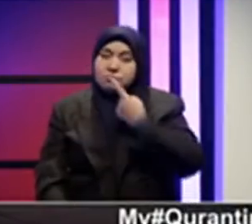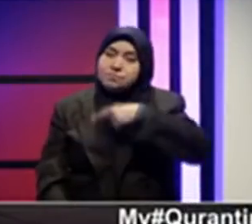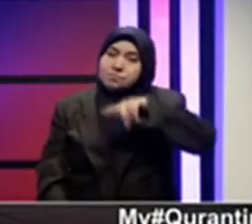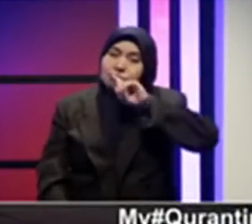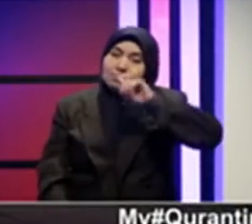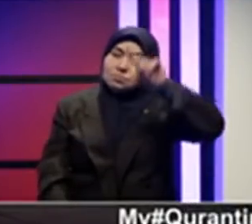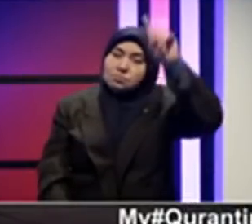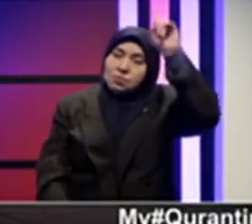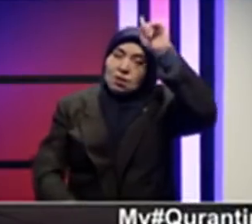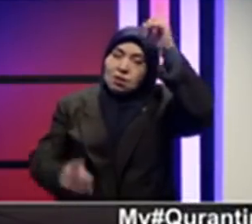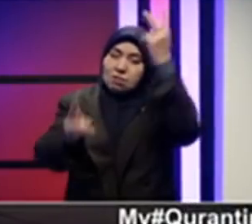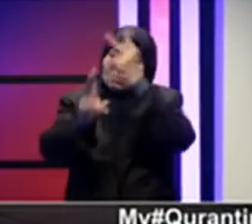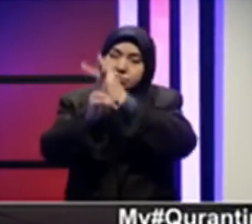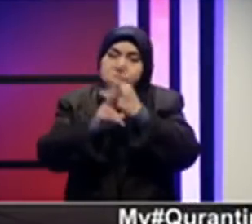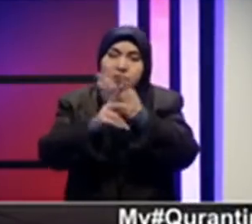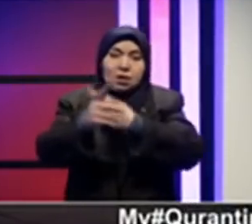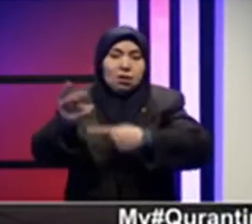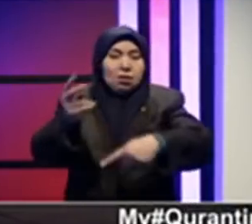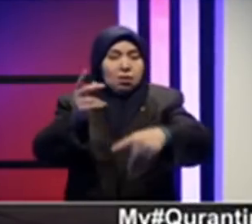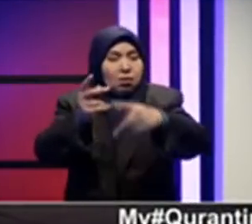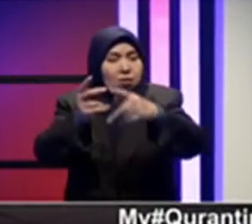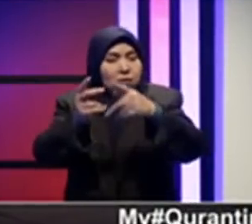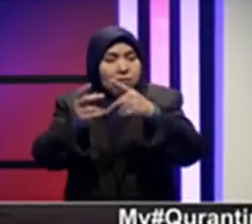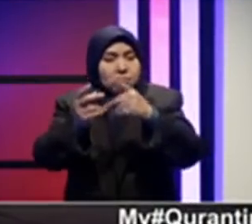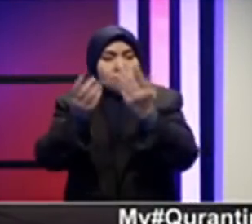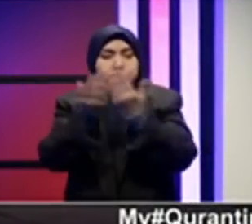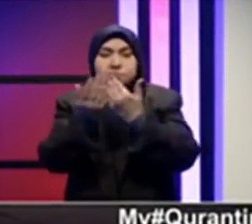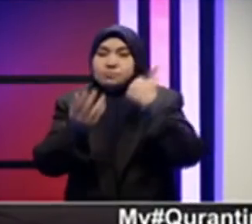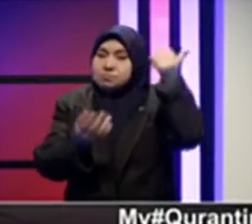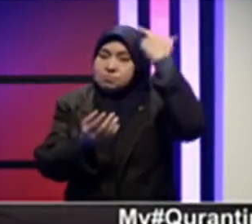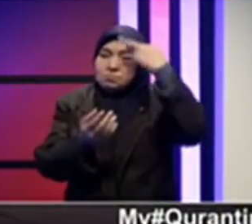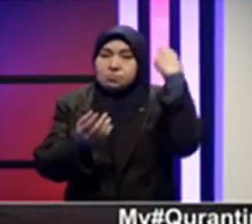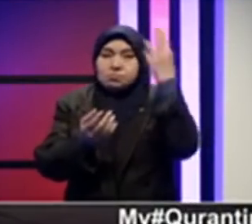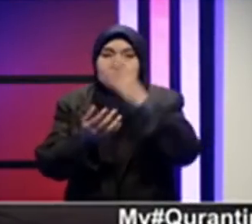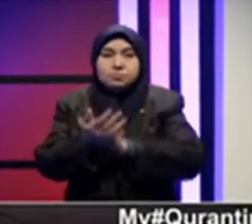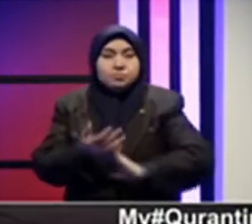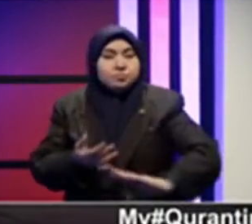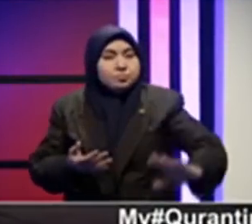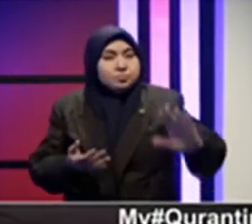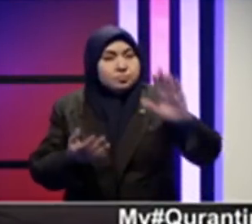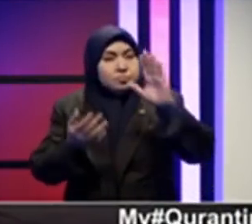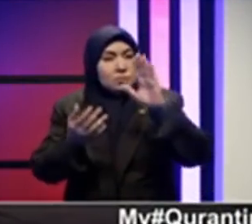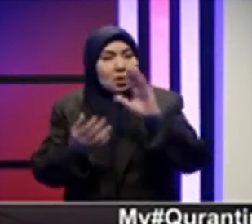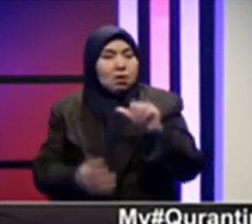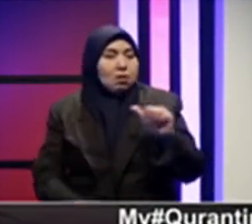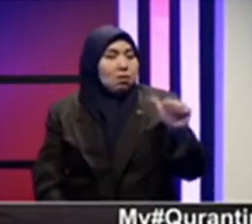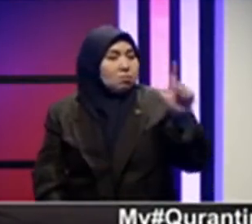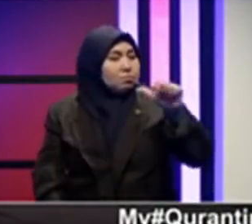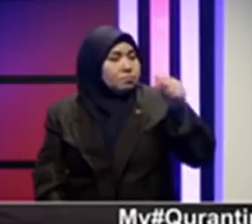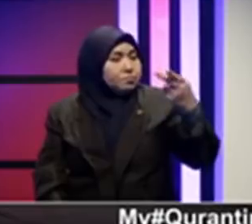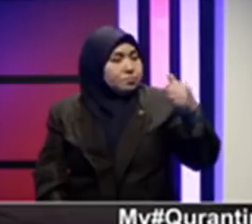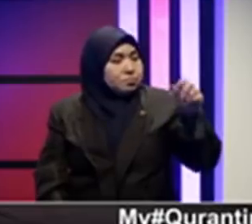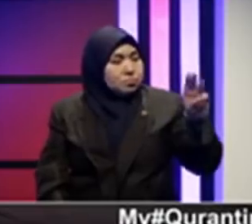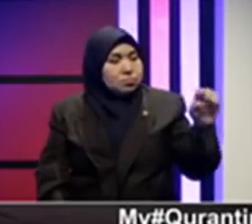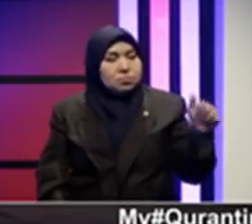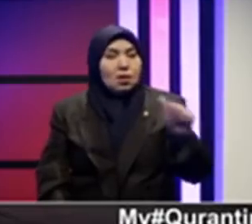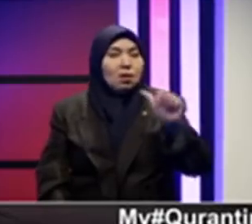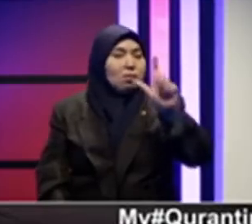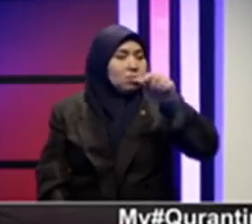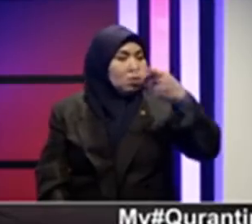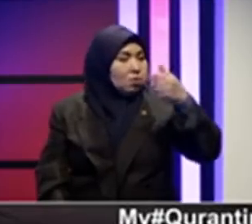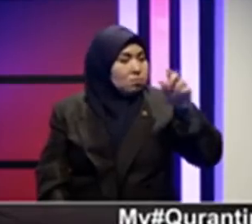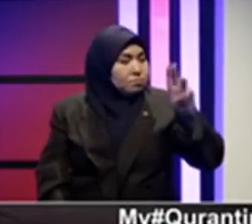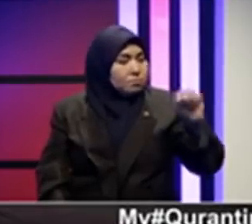Bismillahirrahmanirrahim. Alhamdulillah wassalatu wassalamu ala Rasulillah. Allahumma ja'alna minal maqbulin, Allahumma ja'alna